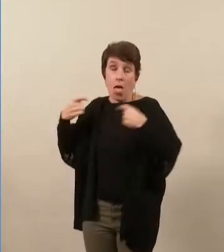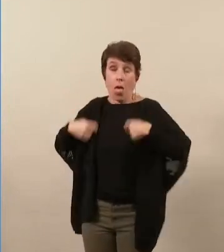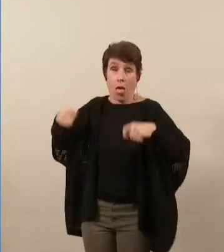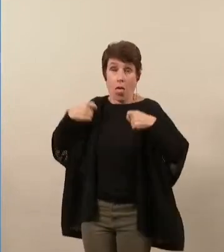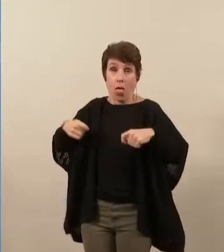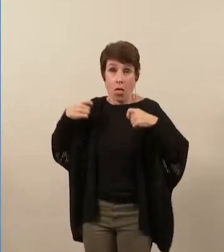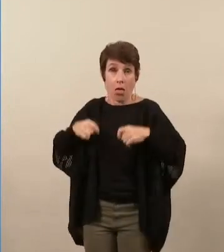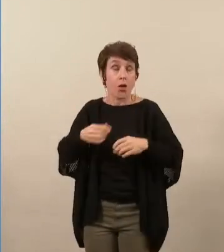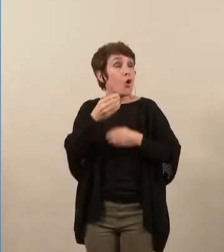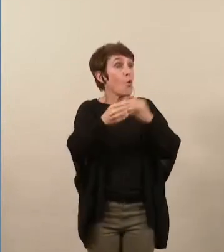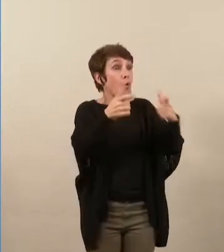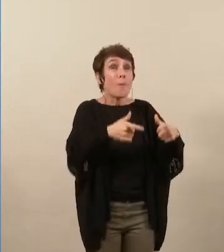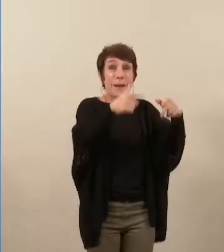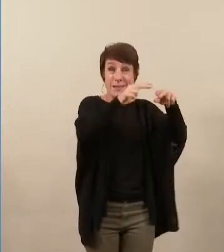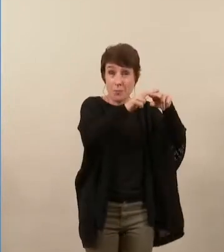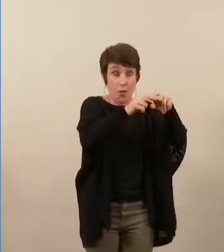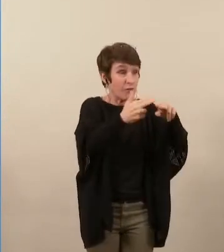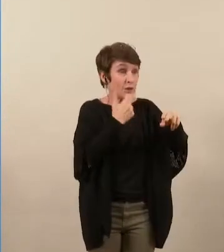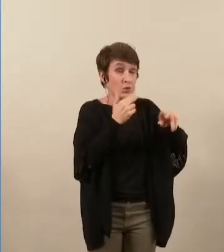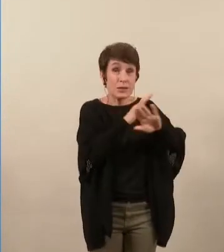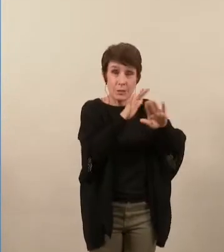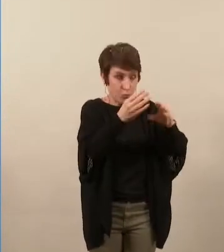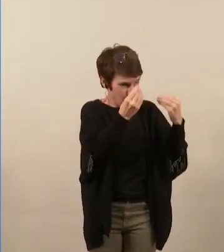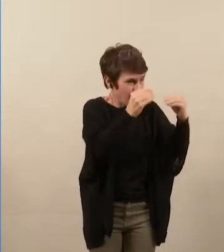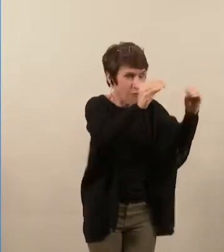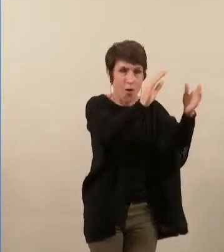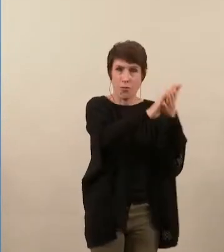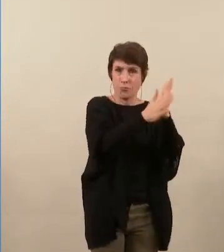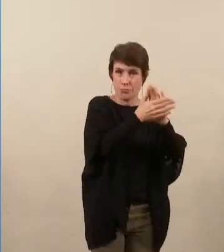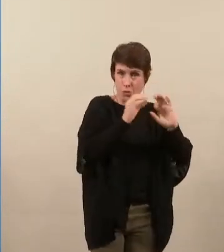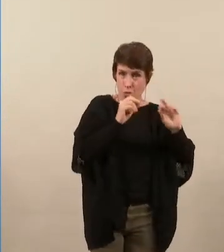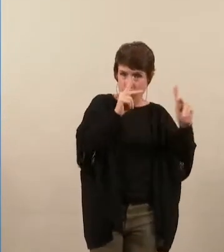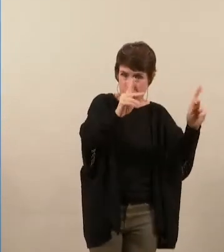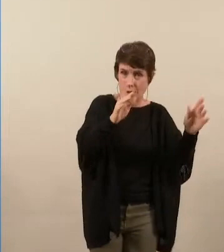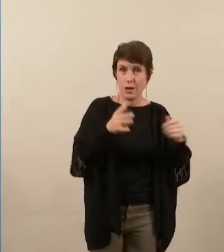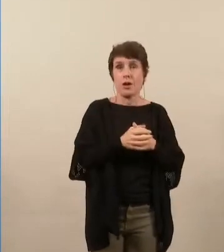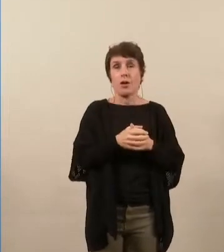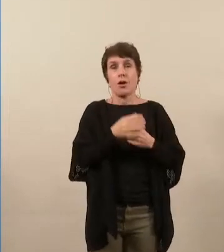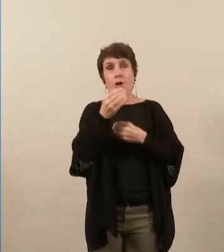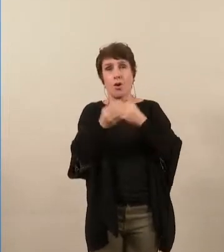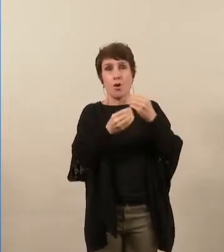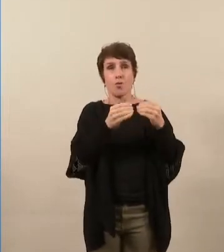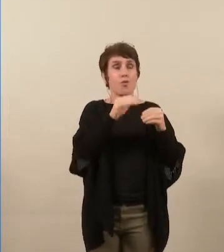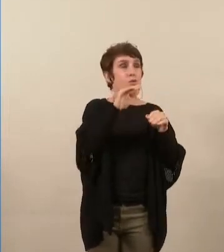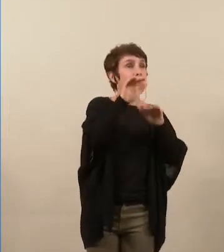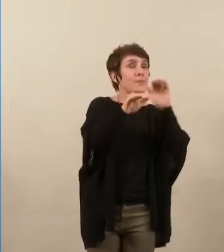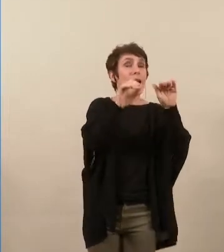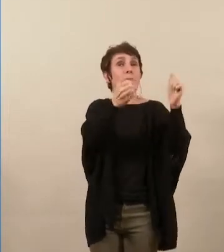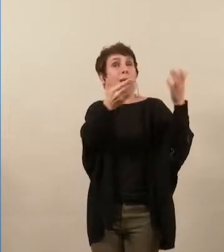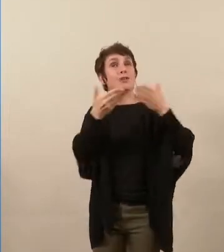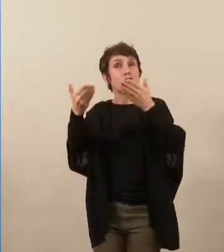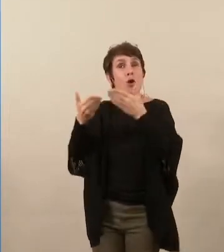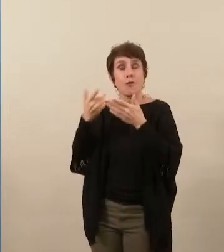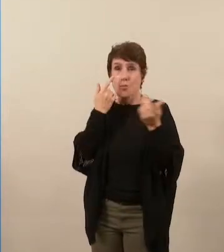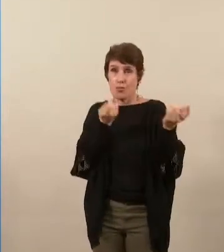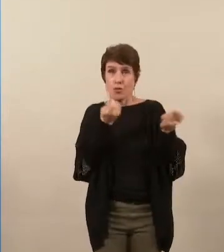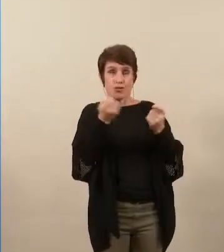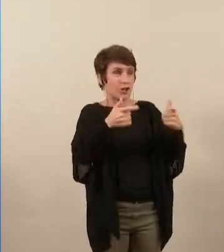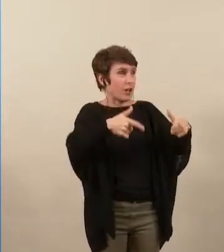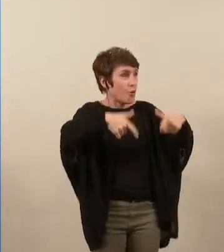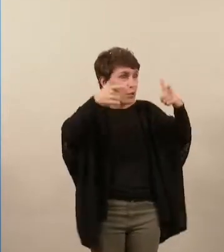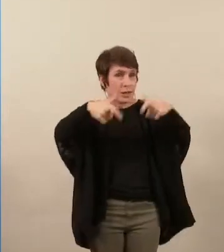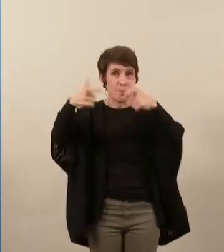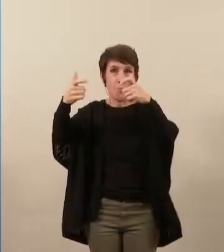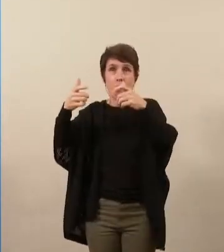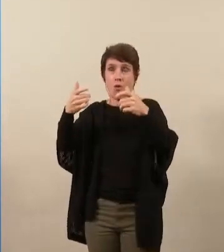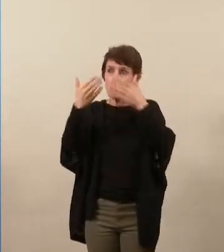n'a plus l'utilité et ouvrir des appels d'offres très larges pour la gestion des équipements qui nous coûtent en fonctionnement